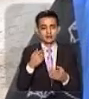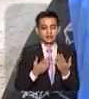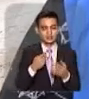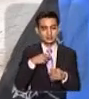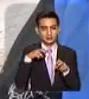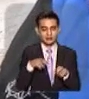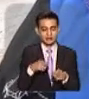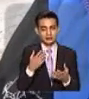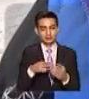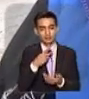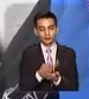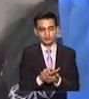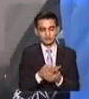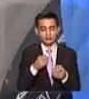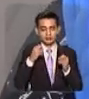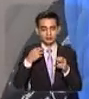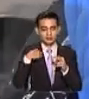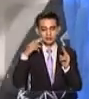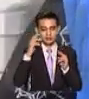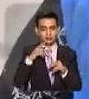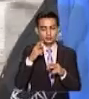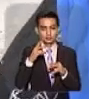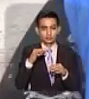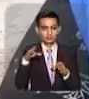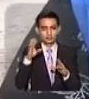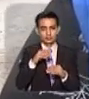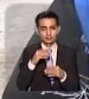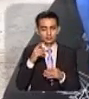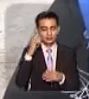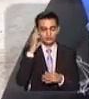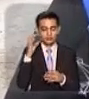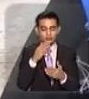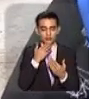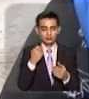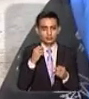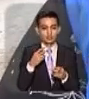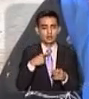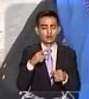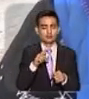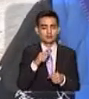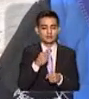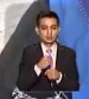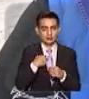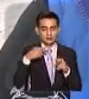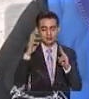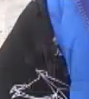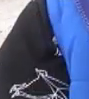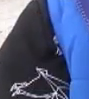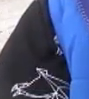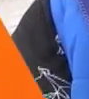знаю. Но просто в этой ситуации никто вообще меня не слышит. И что делать, я тоже не знаю.